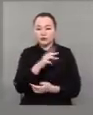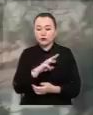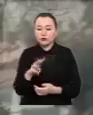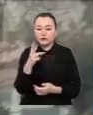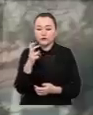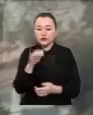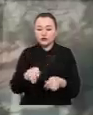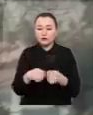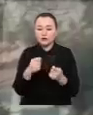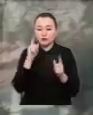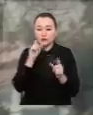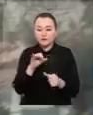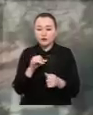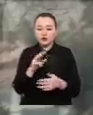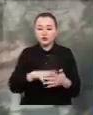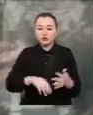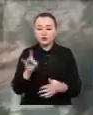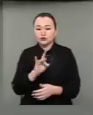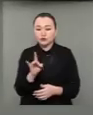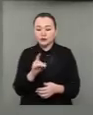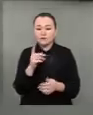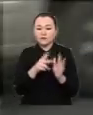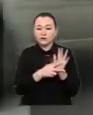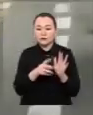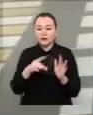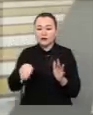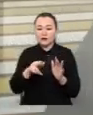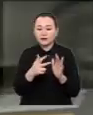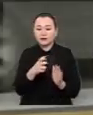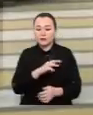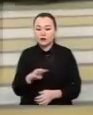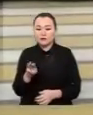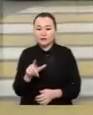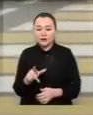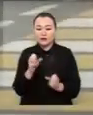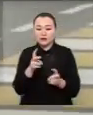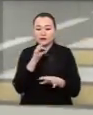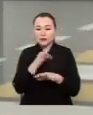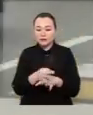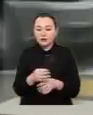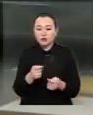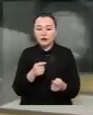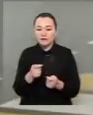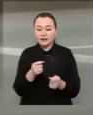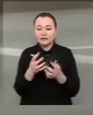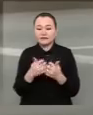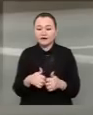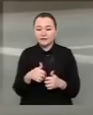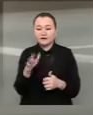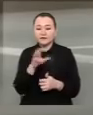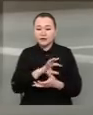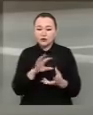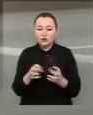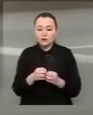тысяч правонарушений, и сумма штрафов превысила 8 миллиардов 300 миллионов тенге. Как отметили в управлении цифровизации, все